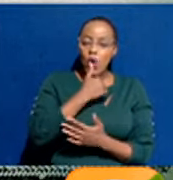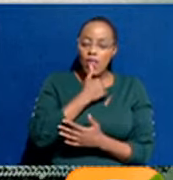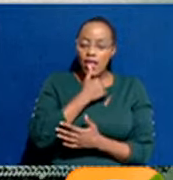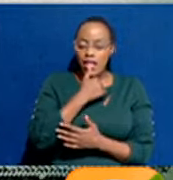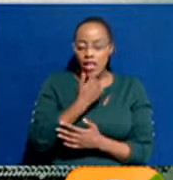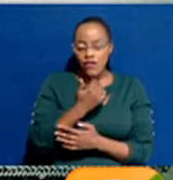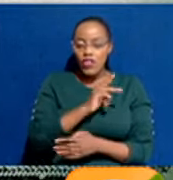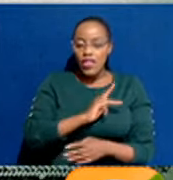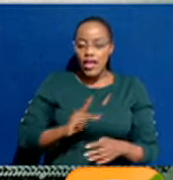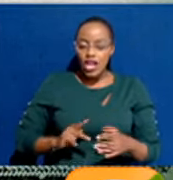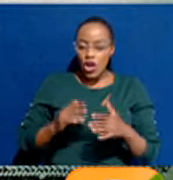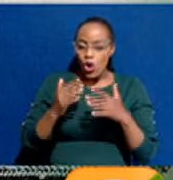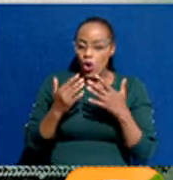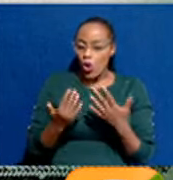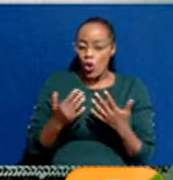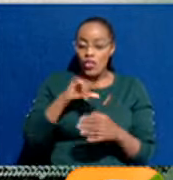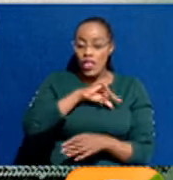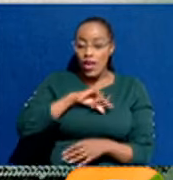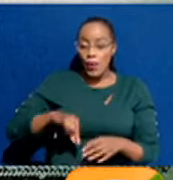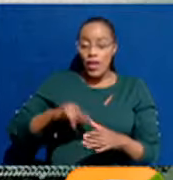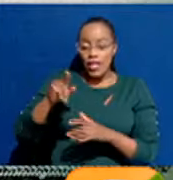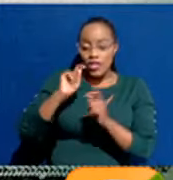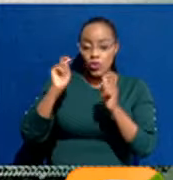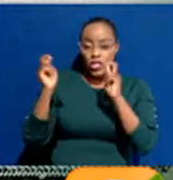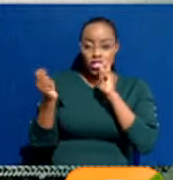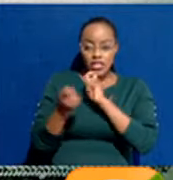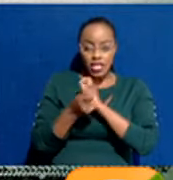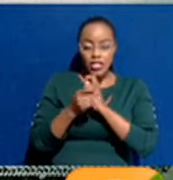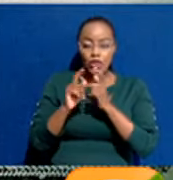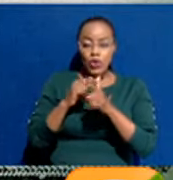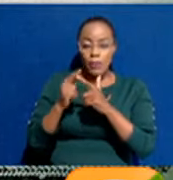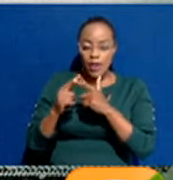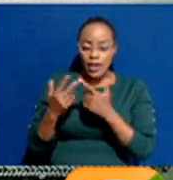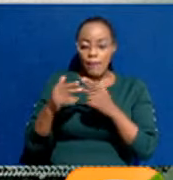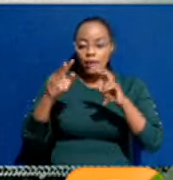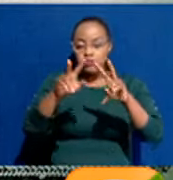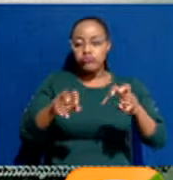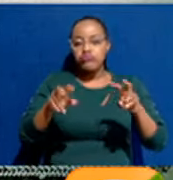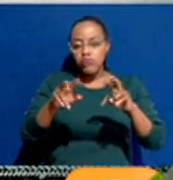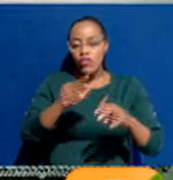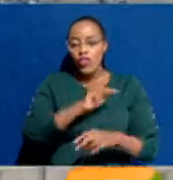wa Qing, ukumbi huo ulibadilishwa kuwa ukumbi wa uchunguzi wa